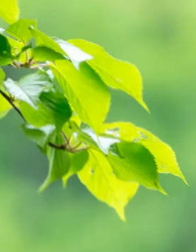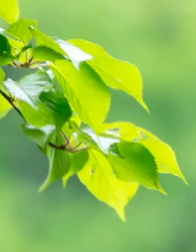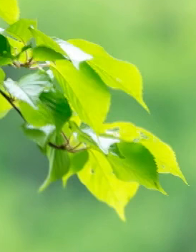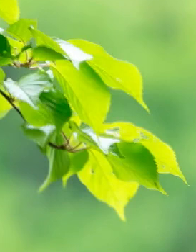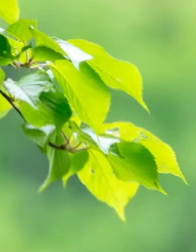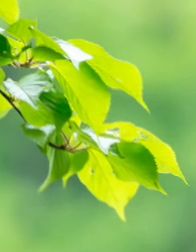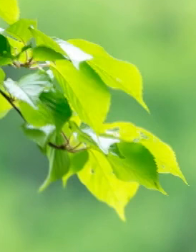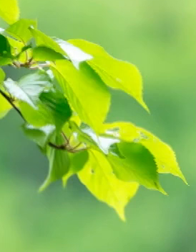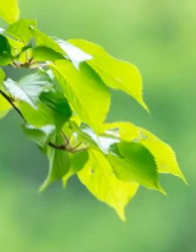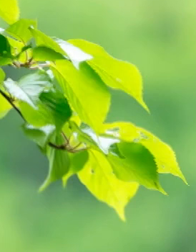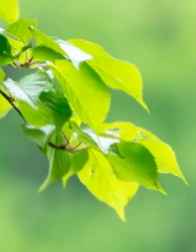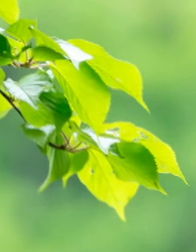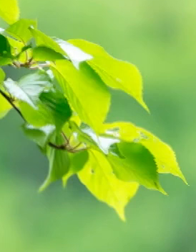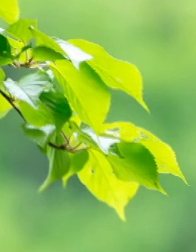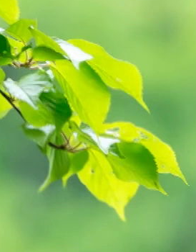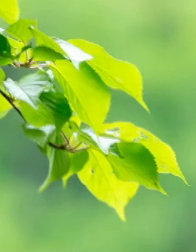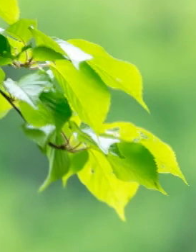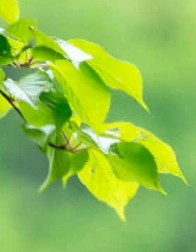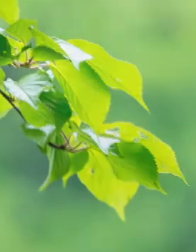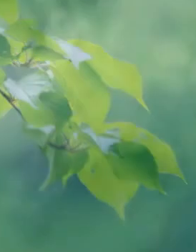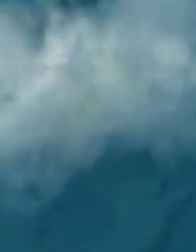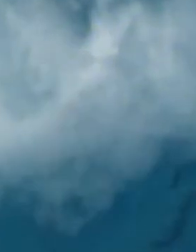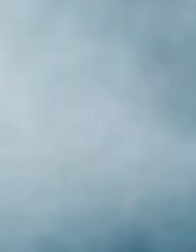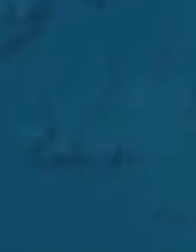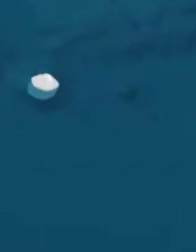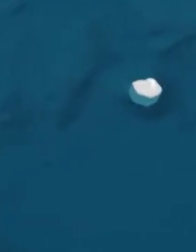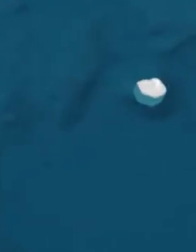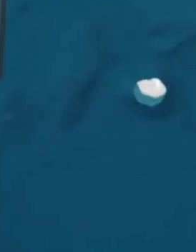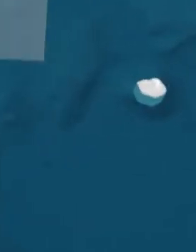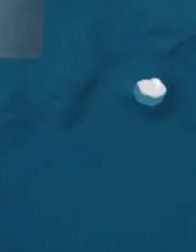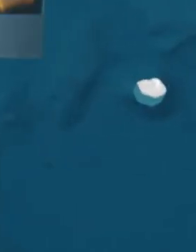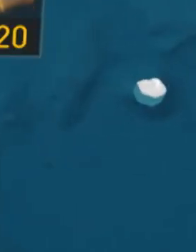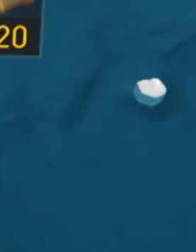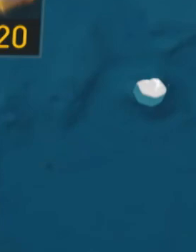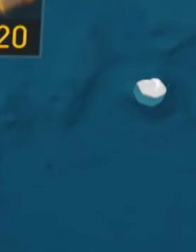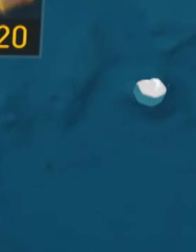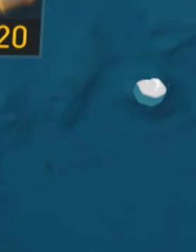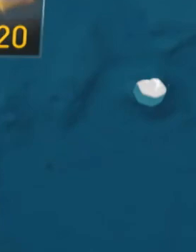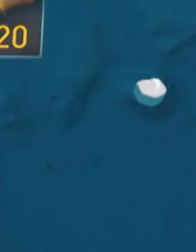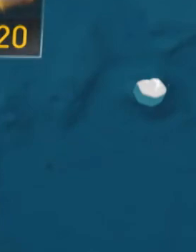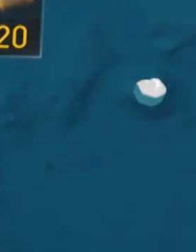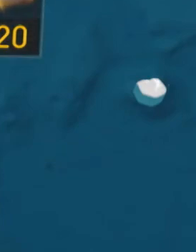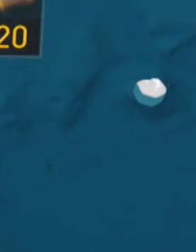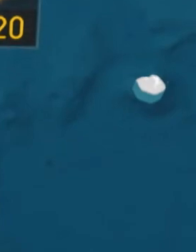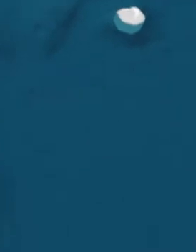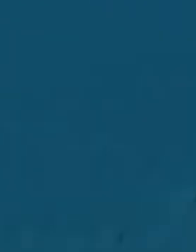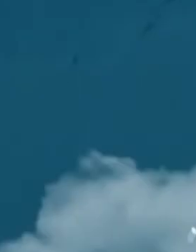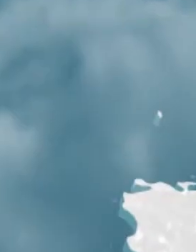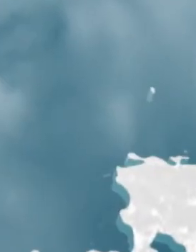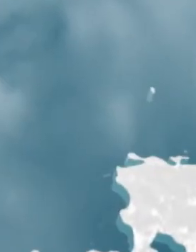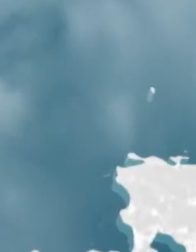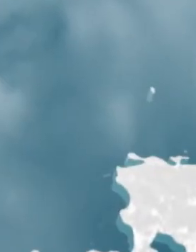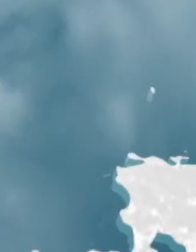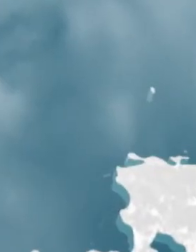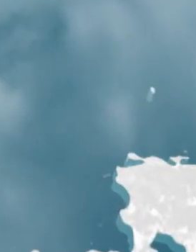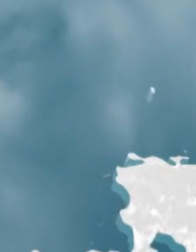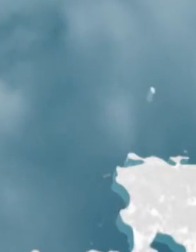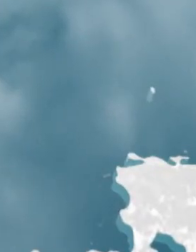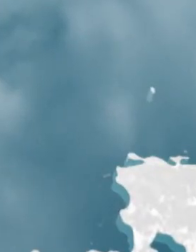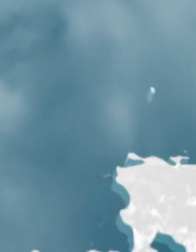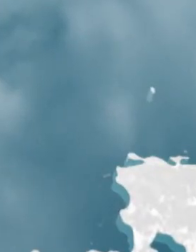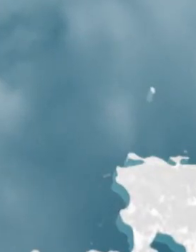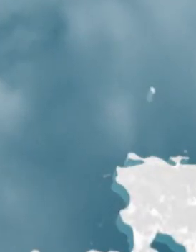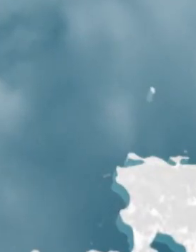내일은 전국이 대체로 흐리겠습니다. 아침 최저 기온은 19도에서 22도, 낮 최고 기온은